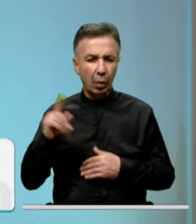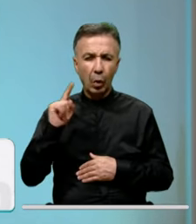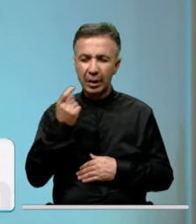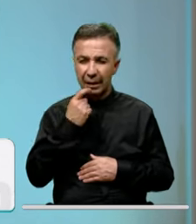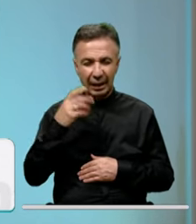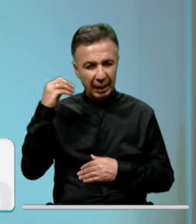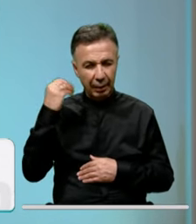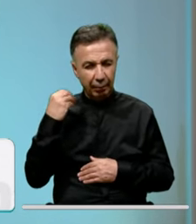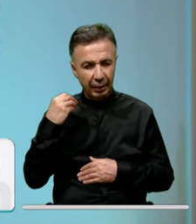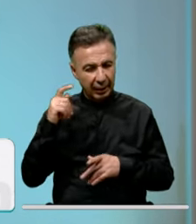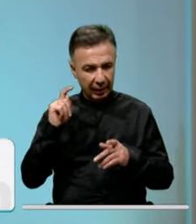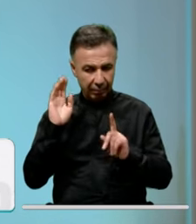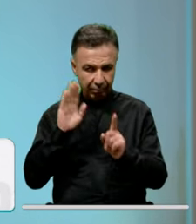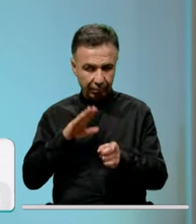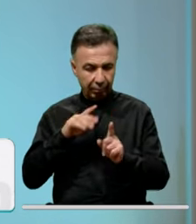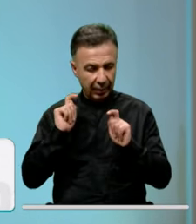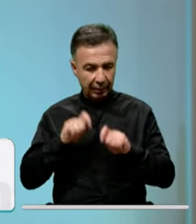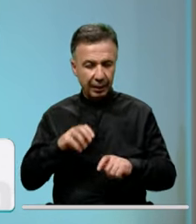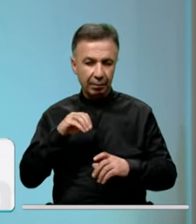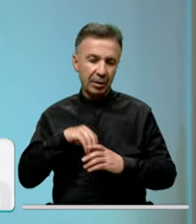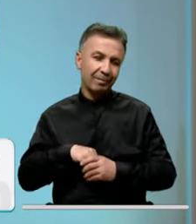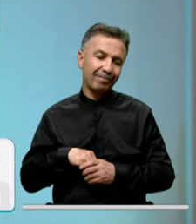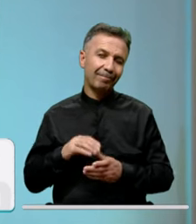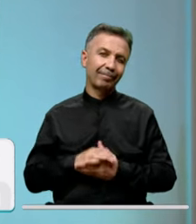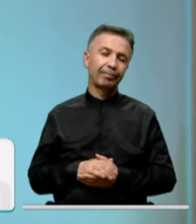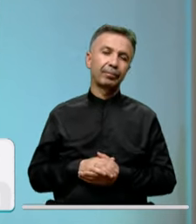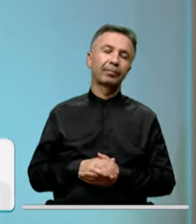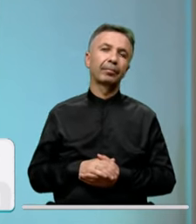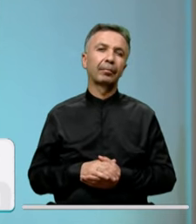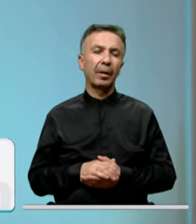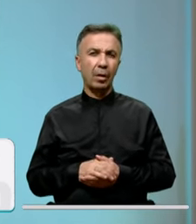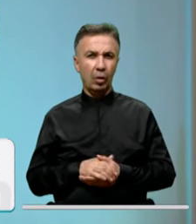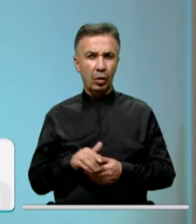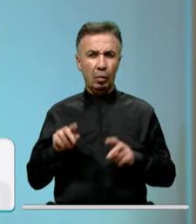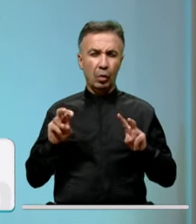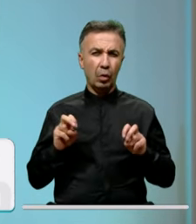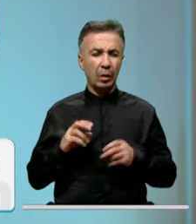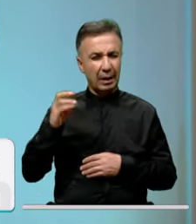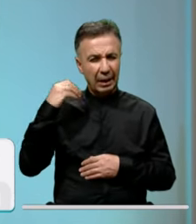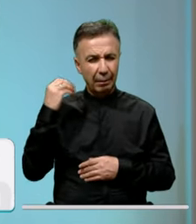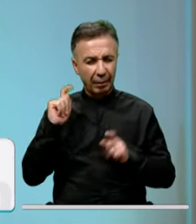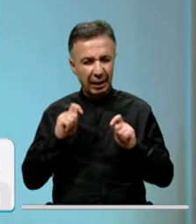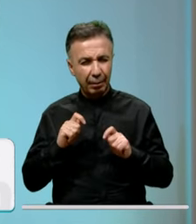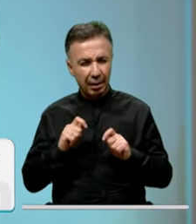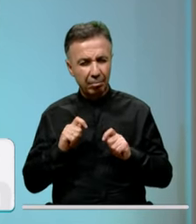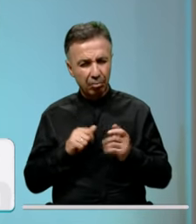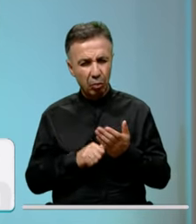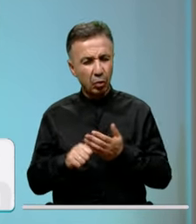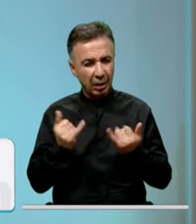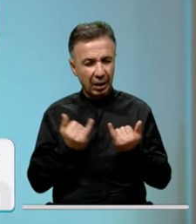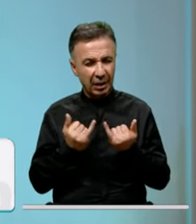için daha önceki süreçte bu konu imamlık yapan her kardeşimizin